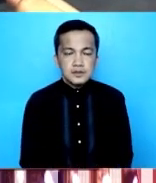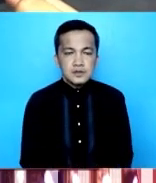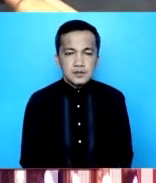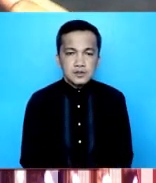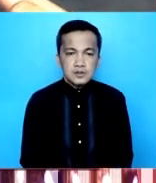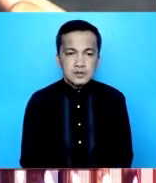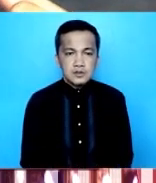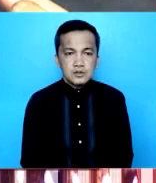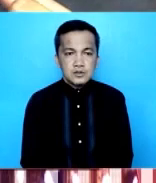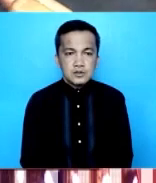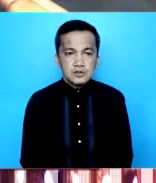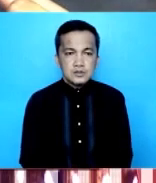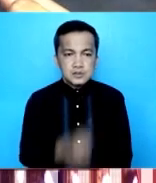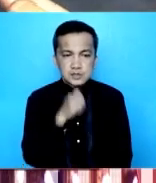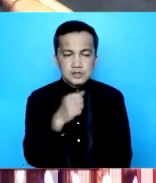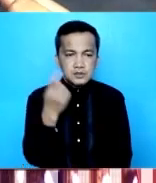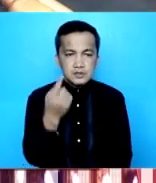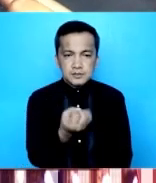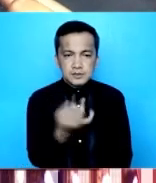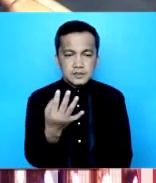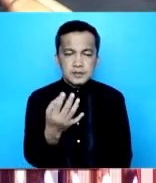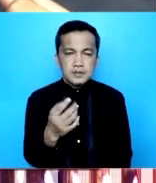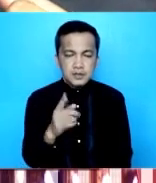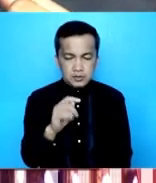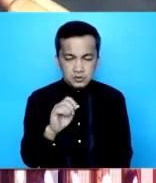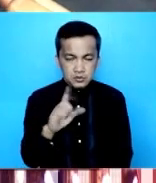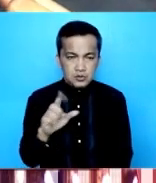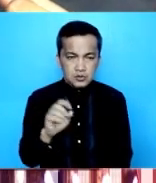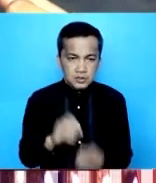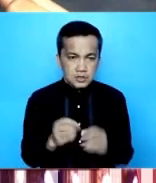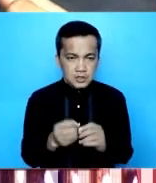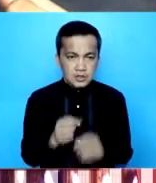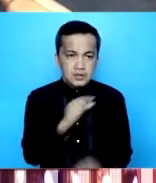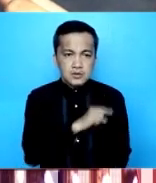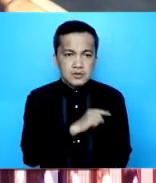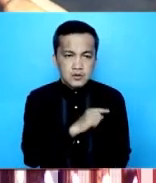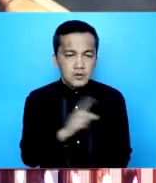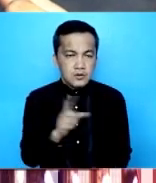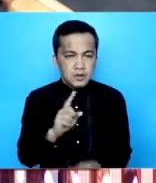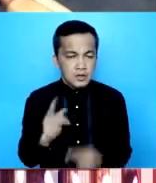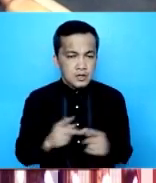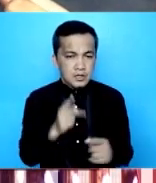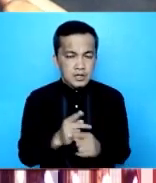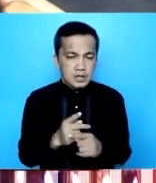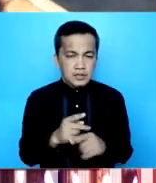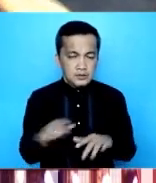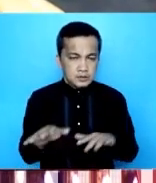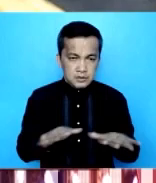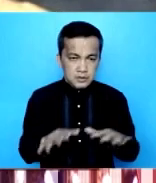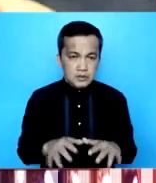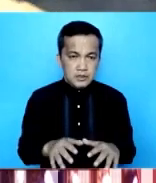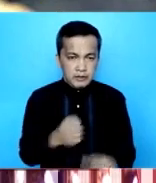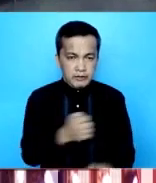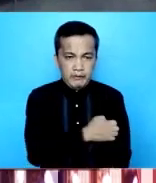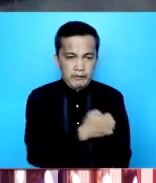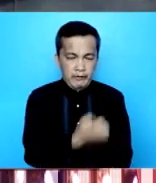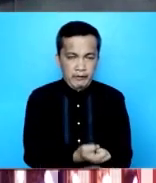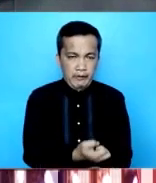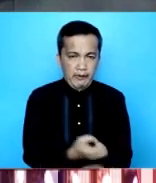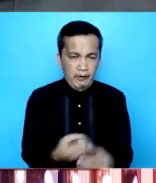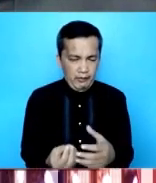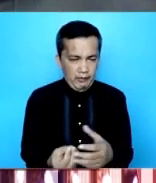yung hindi lang yung bilang, ano yung actual number, yung quality niya, anong klaseng earthquake yon, at yung energy ng mga earthquakes na